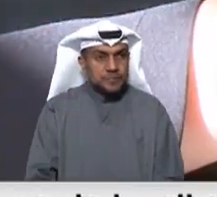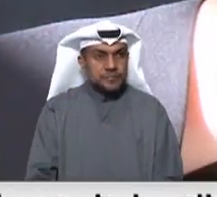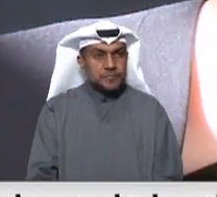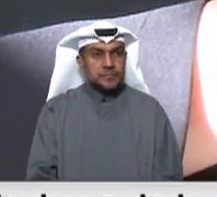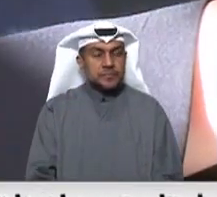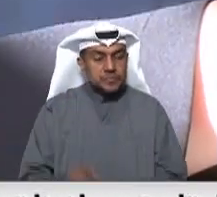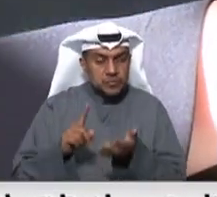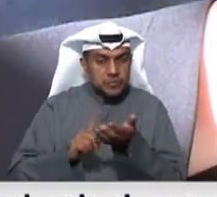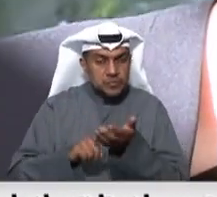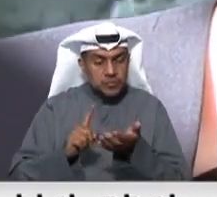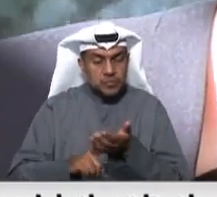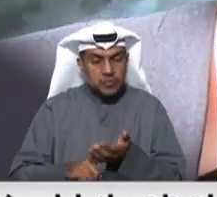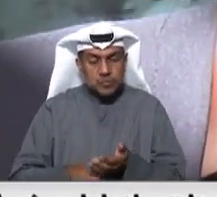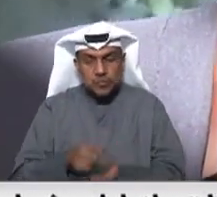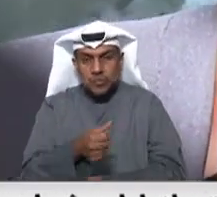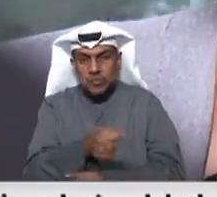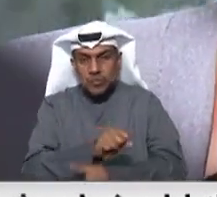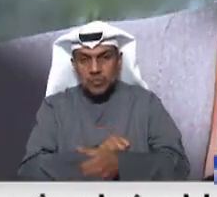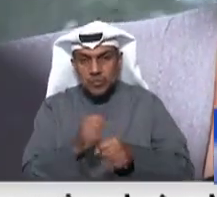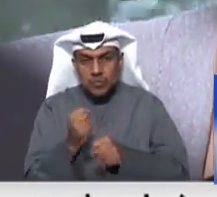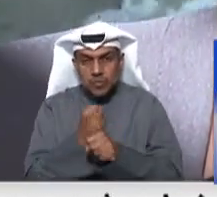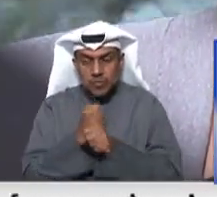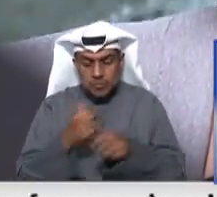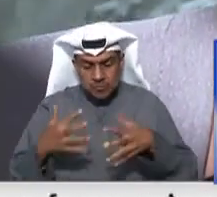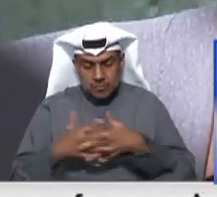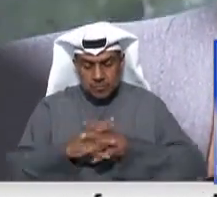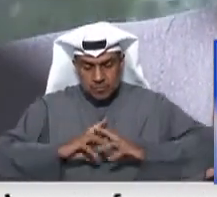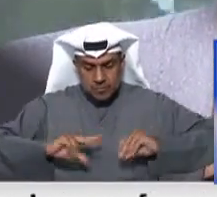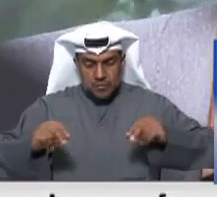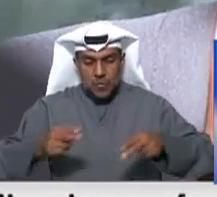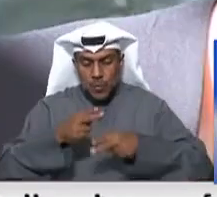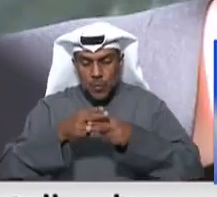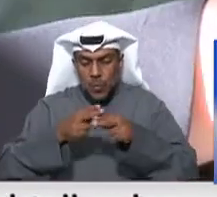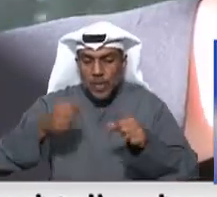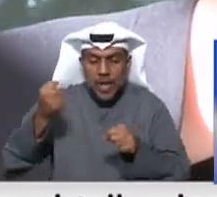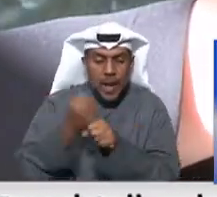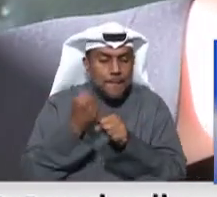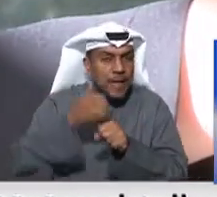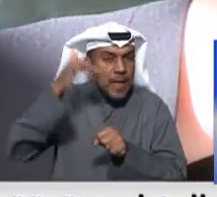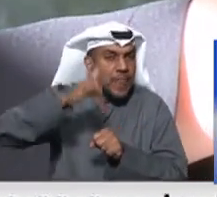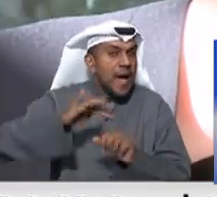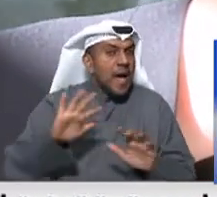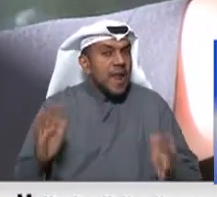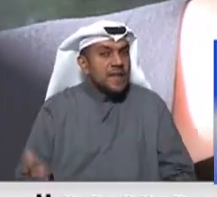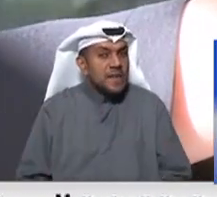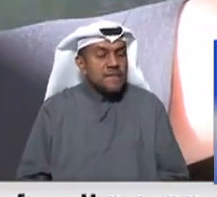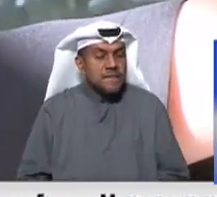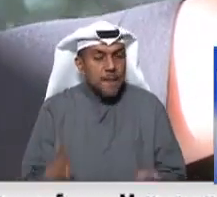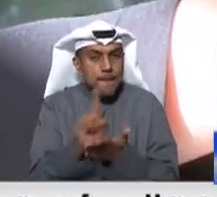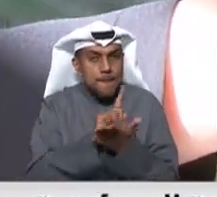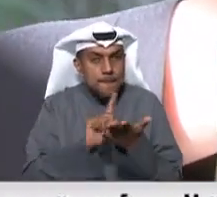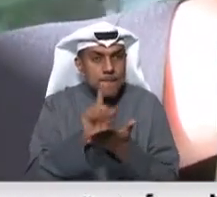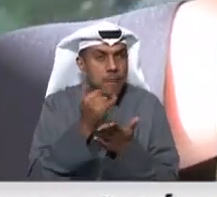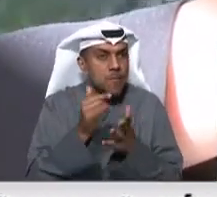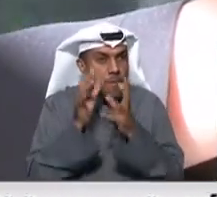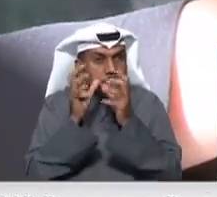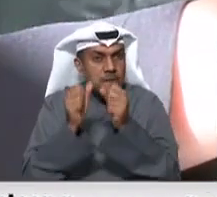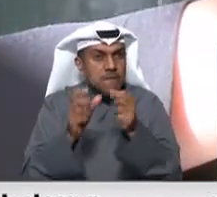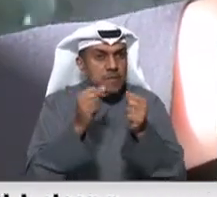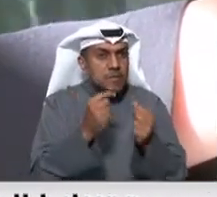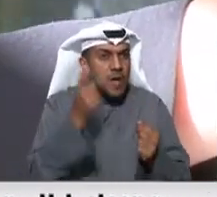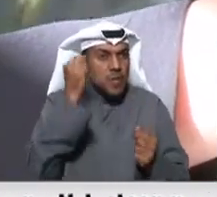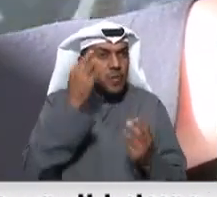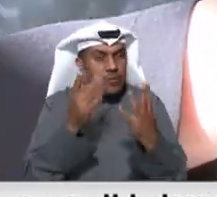هذه الجهود توجهت من جميع جهات الدوله حولنا نبرز دور الكويت في البستنه هوو